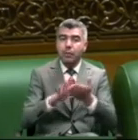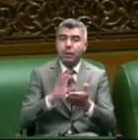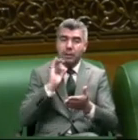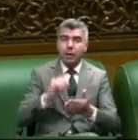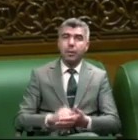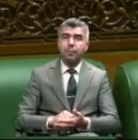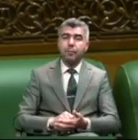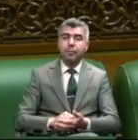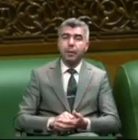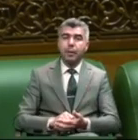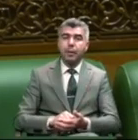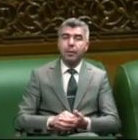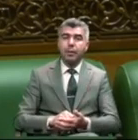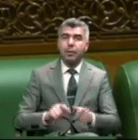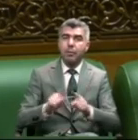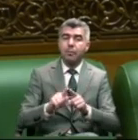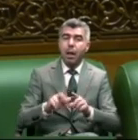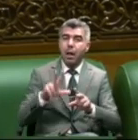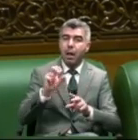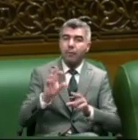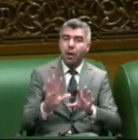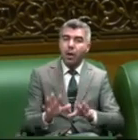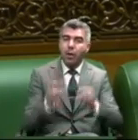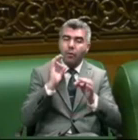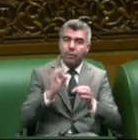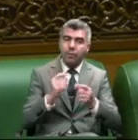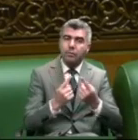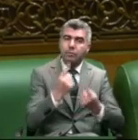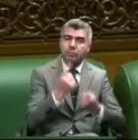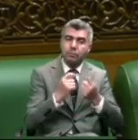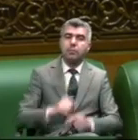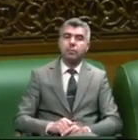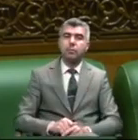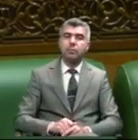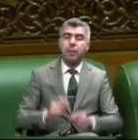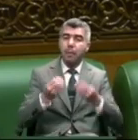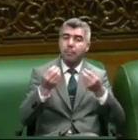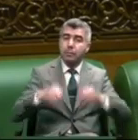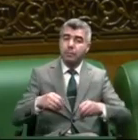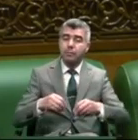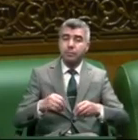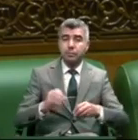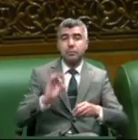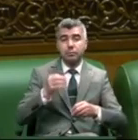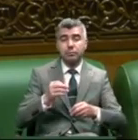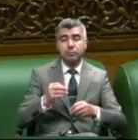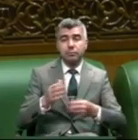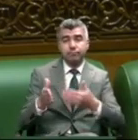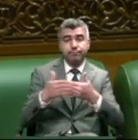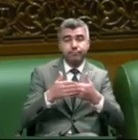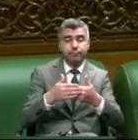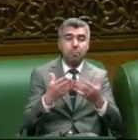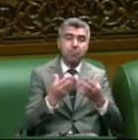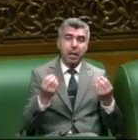صافي تبين بانهم وصلوا الافلاس وهذا وهذا الاشكال هذا السيد